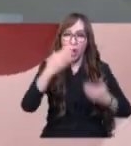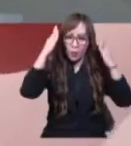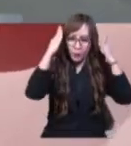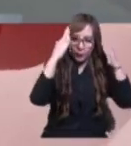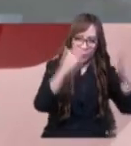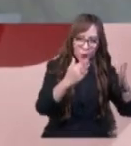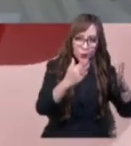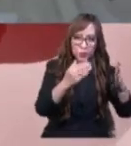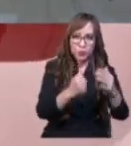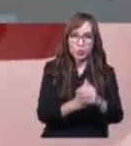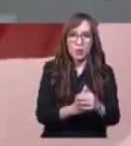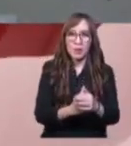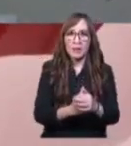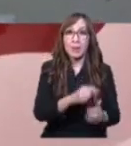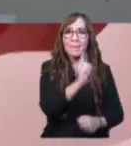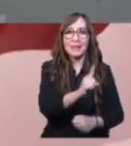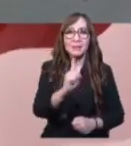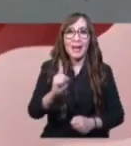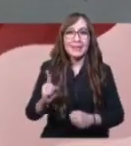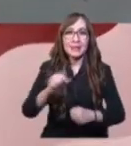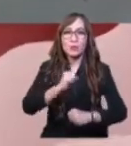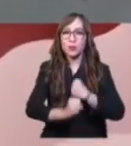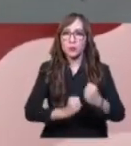trade area per level usaha.